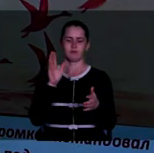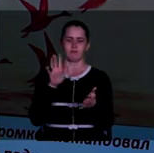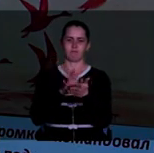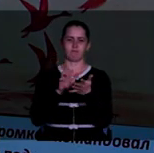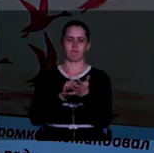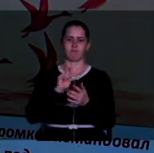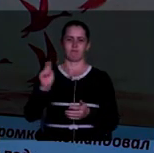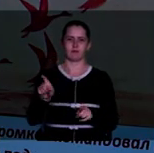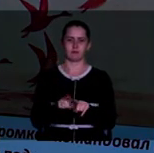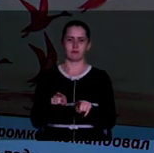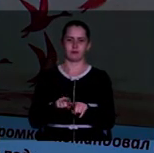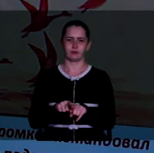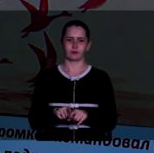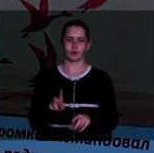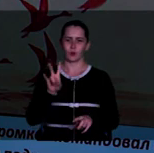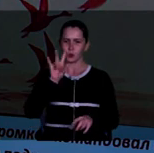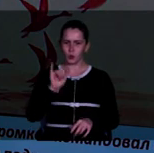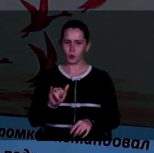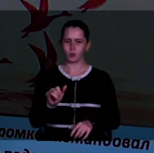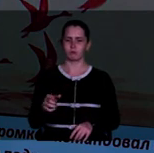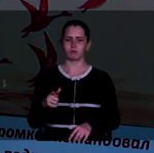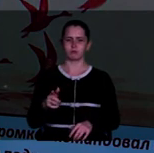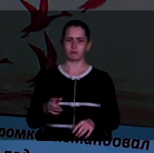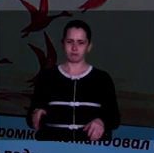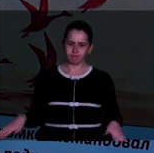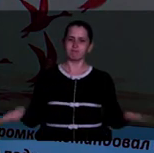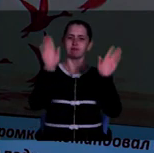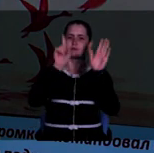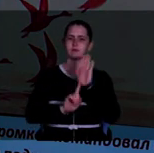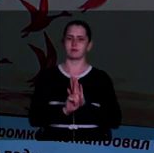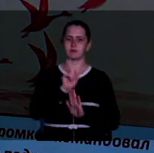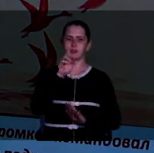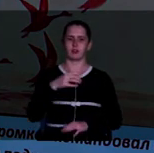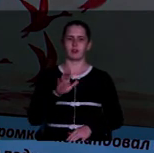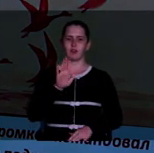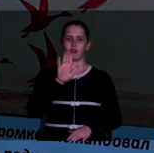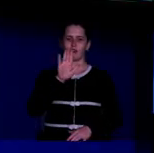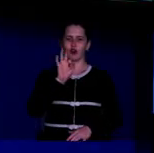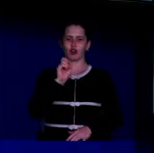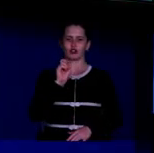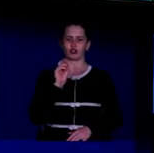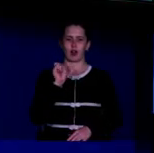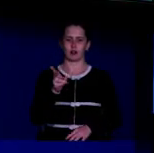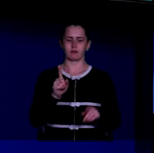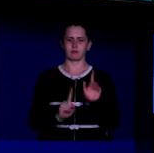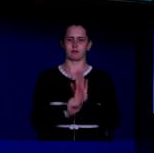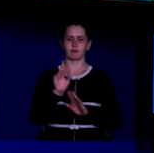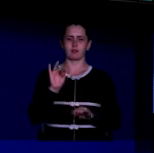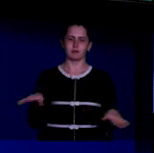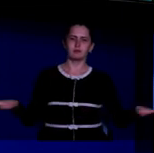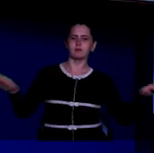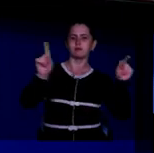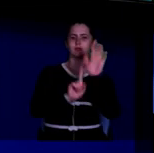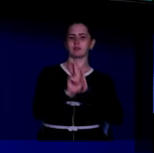«Ну, трогай!» – громко скомандовал старый вожак. И стая поднялась разом вверх.